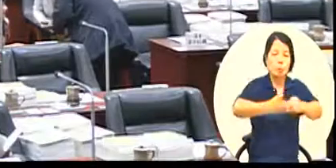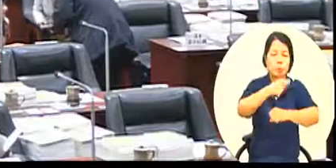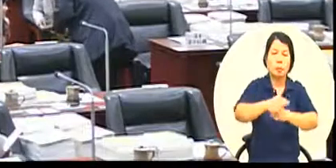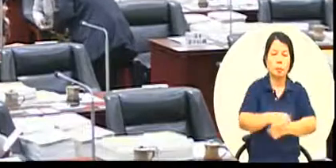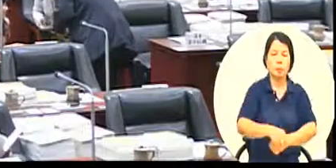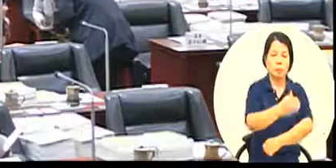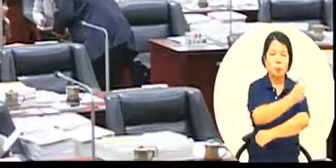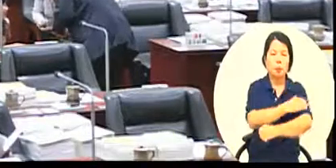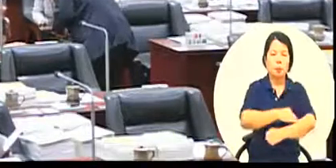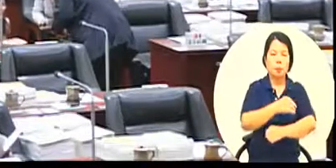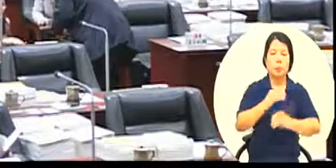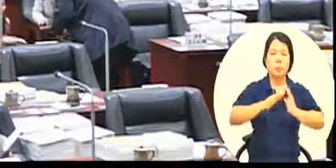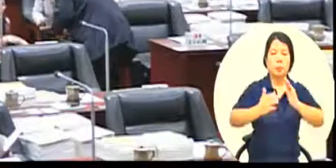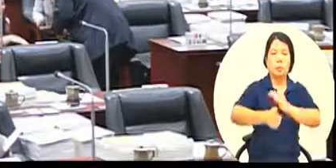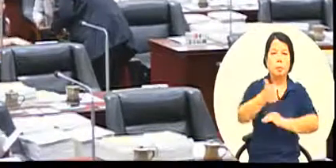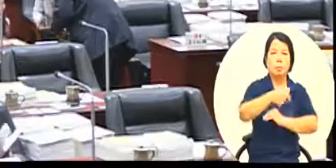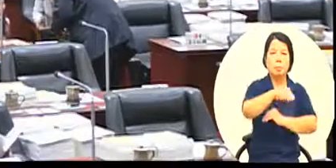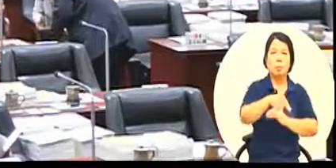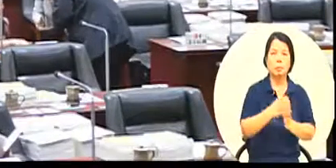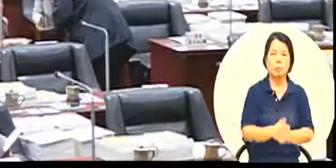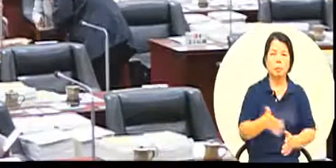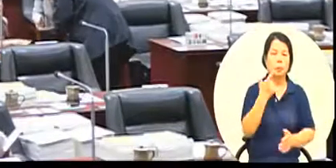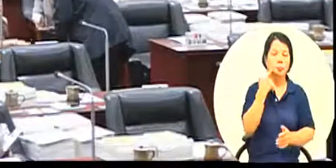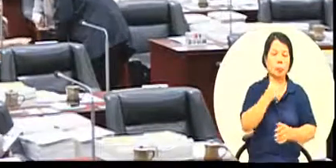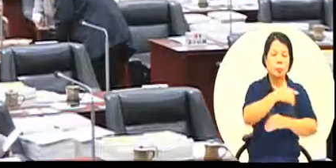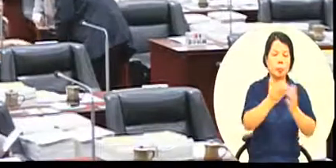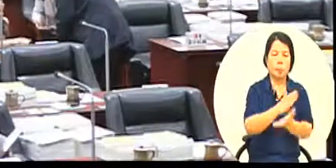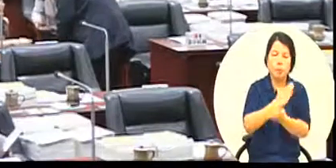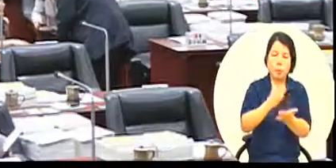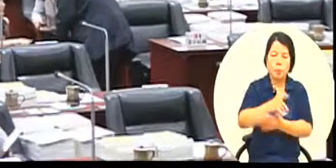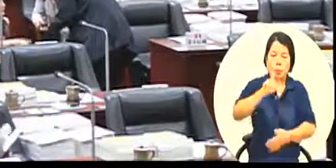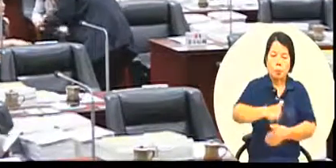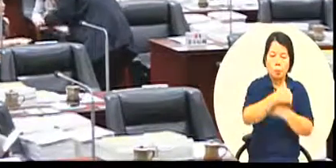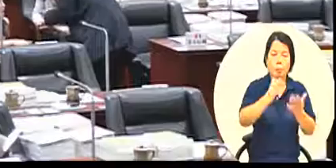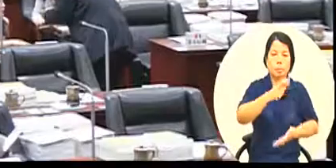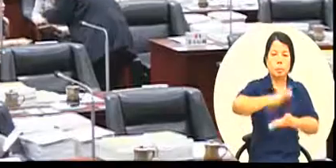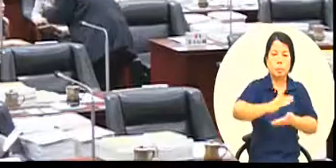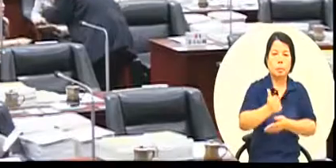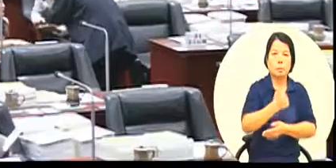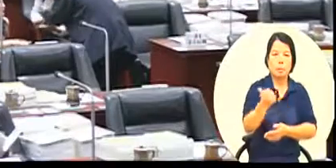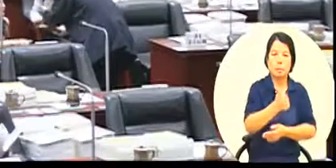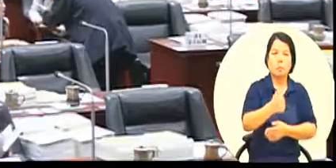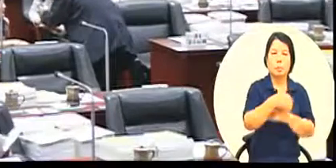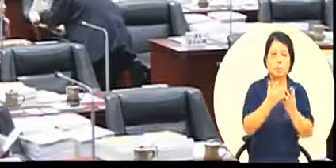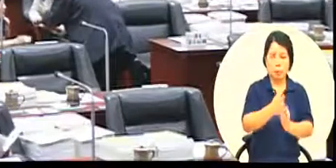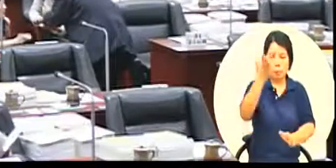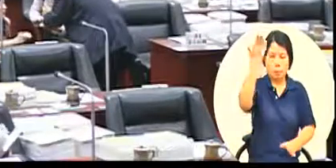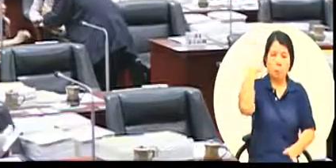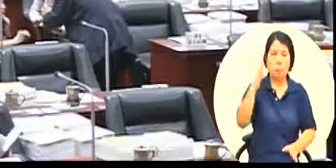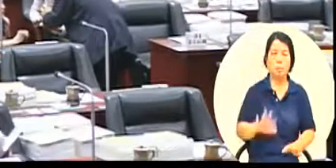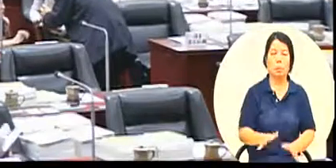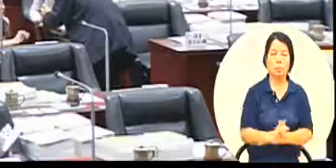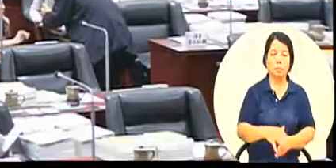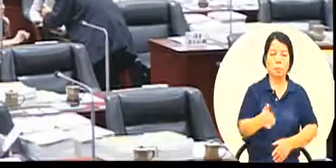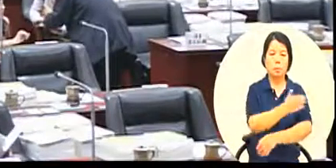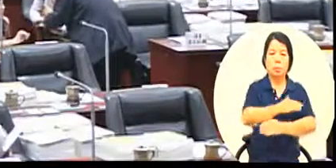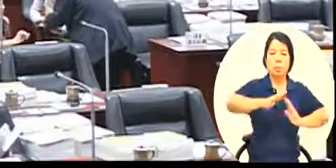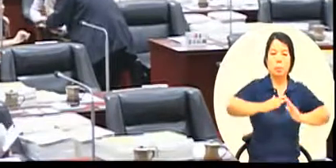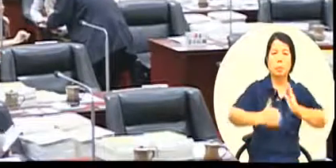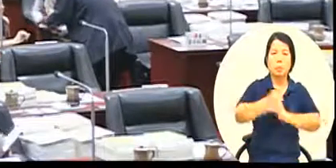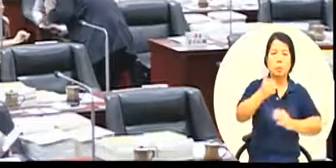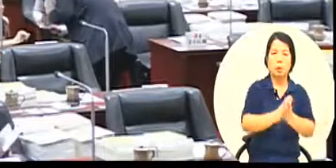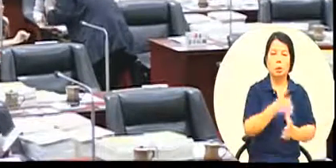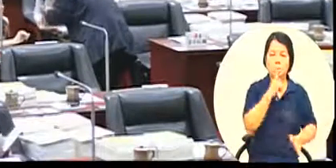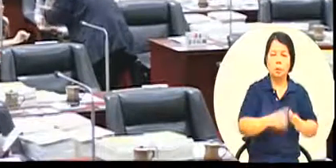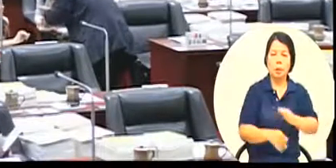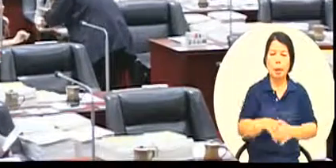菊，29岁的美丽岛辩护律师陈水扁。那时候陈菊市长的罪名是叛乱